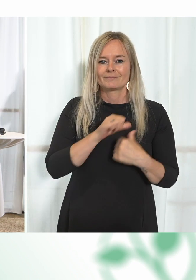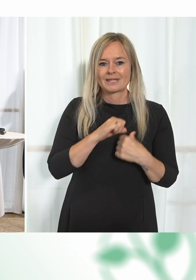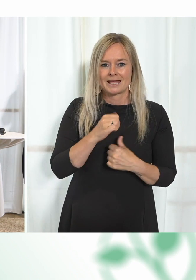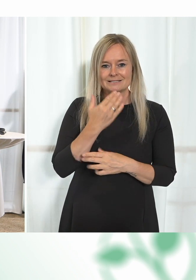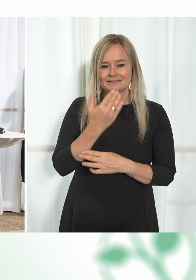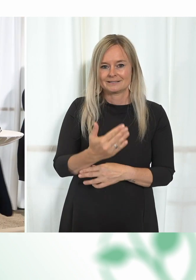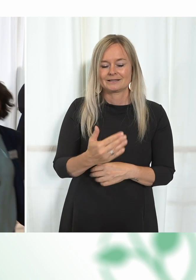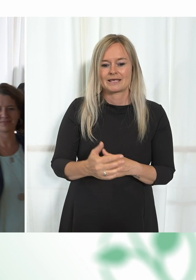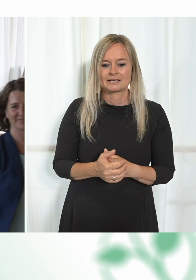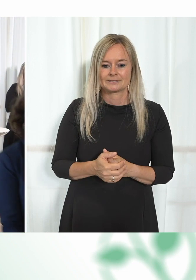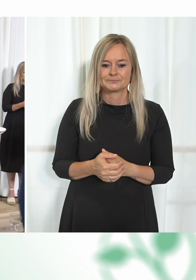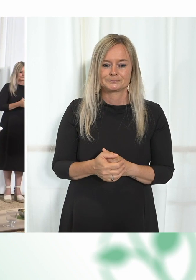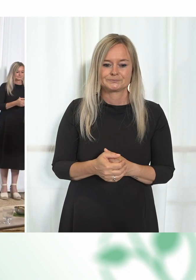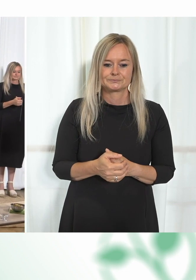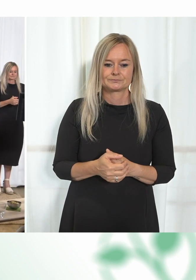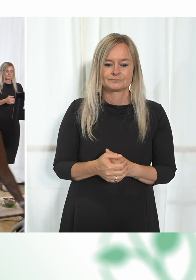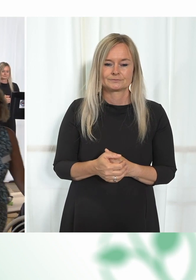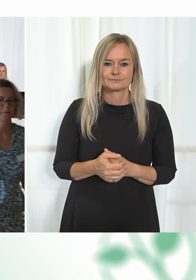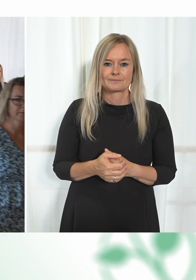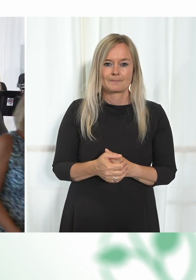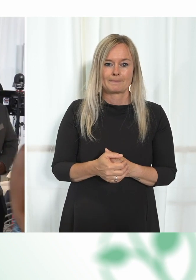Claudia Furt-Lehne.